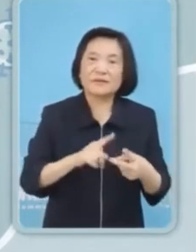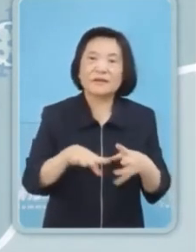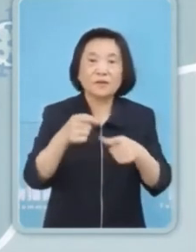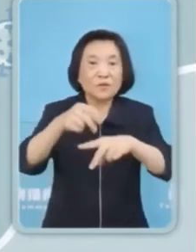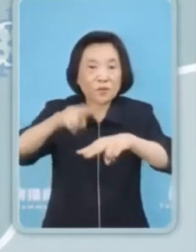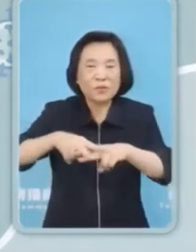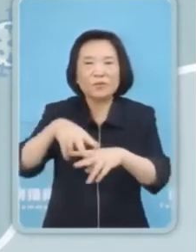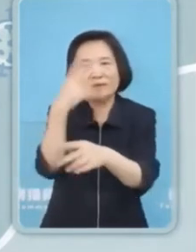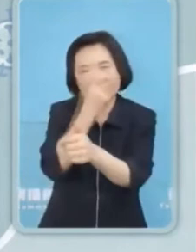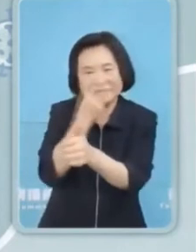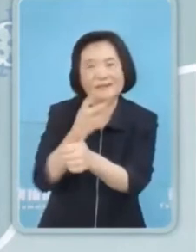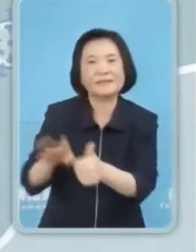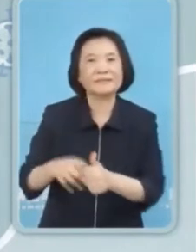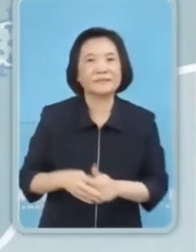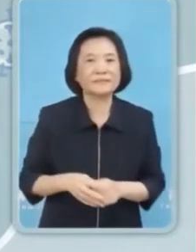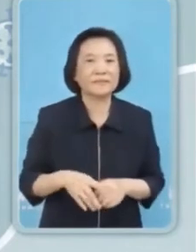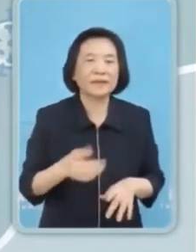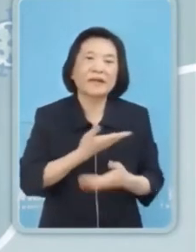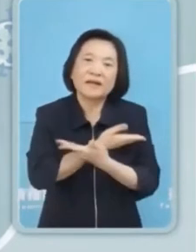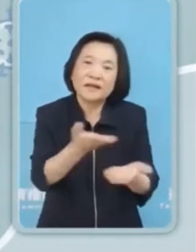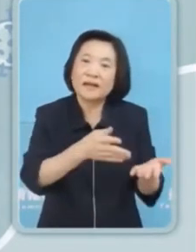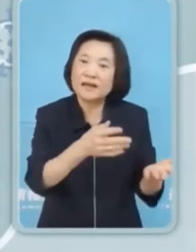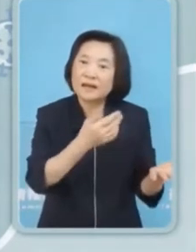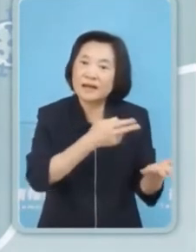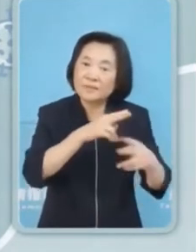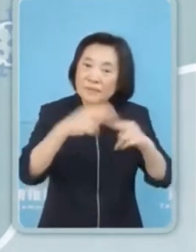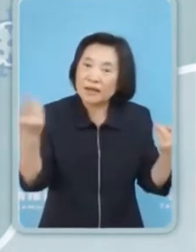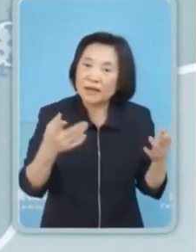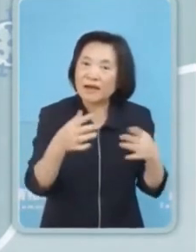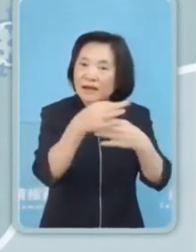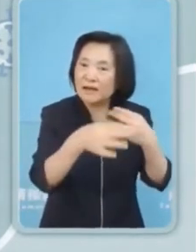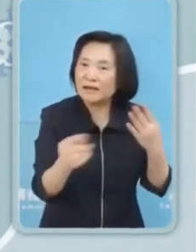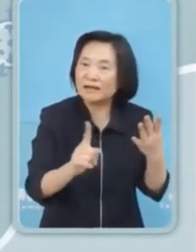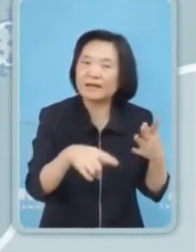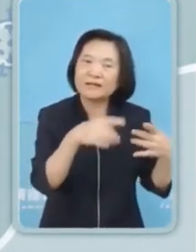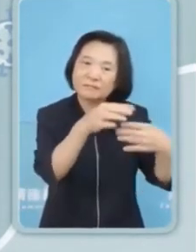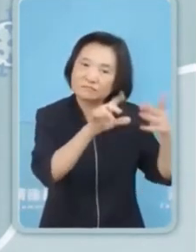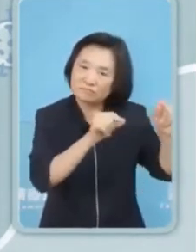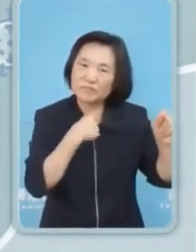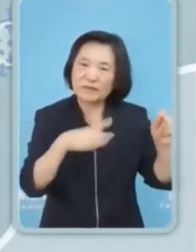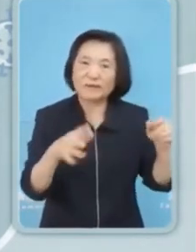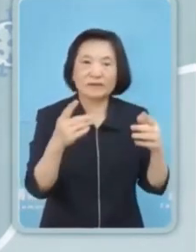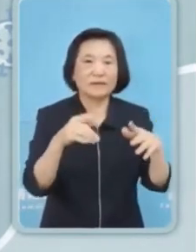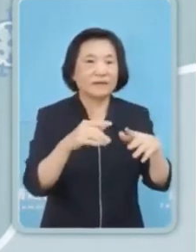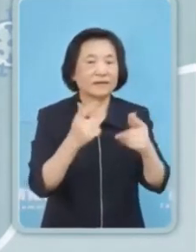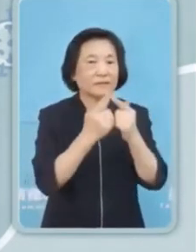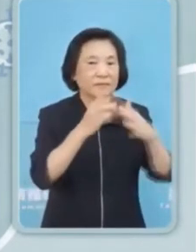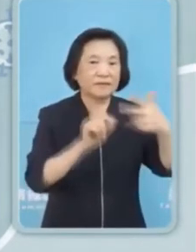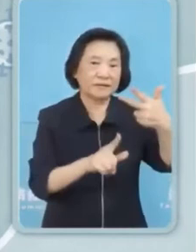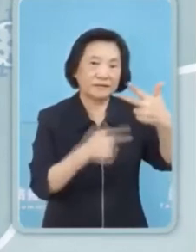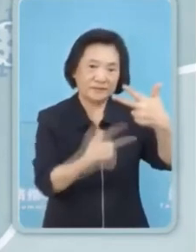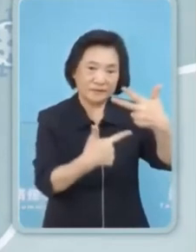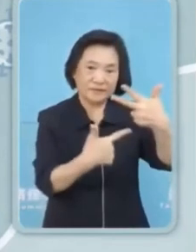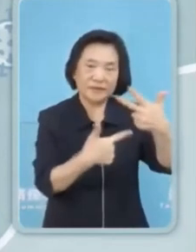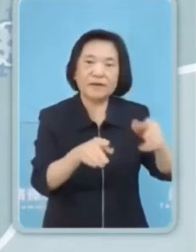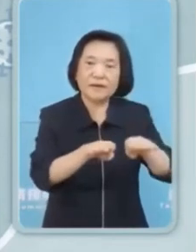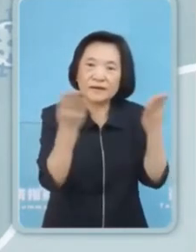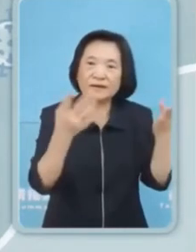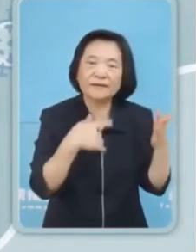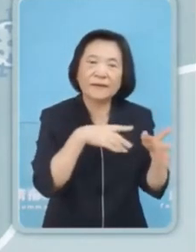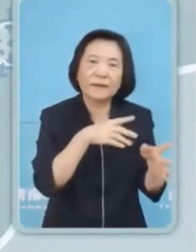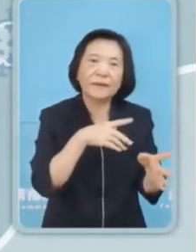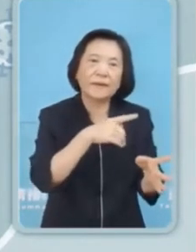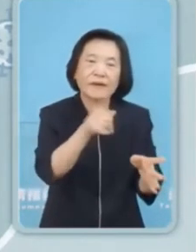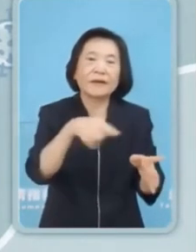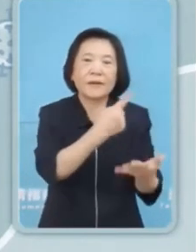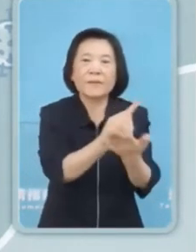托育家园。那开放的前提与规定是这样，台北市从7月6号开始陆陆续续帮托育人员